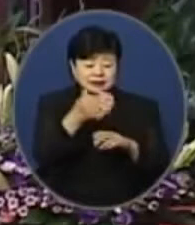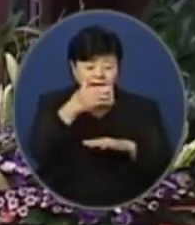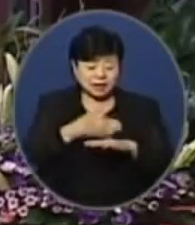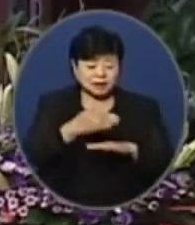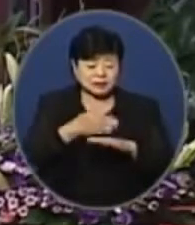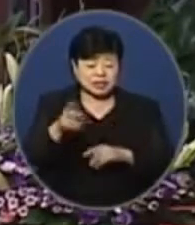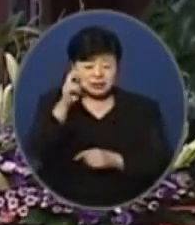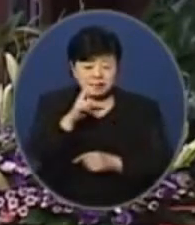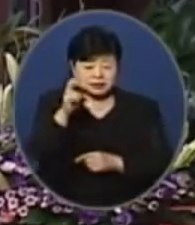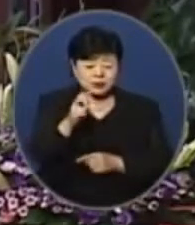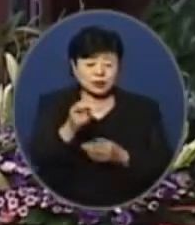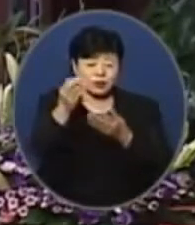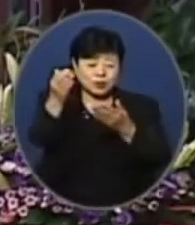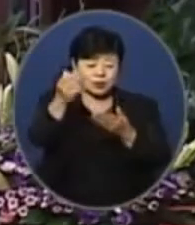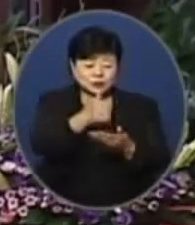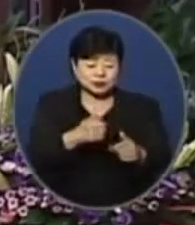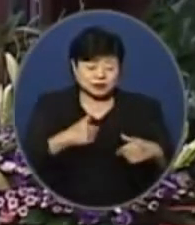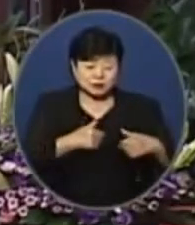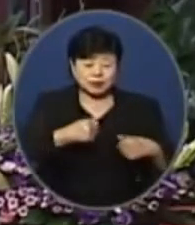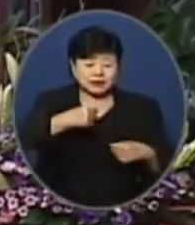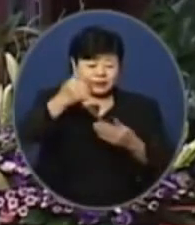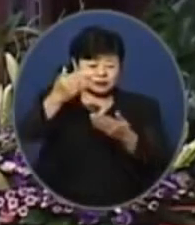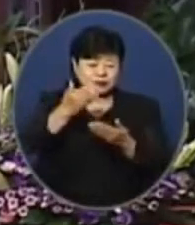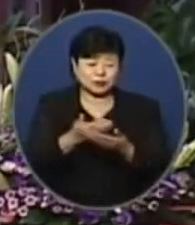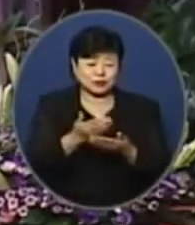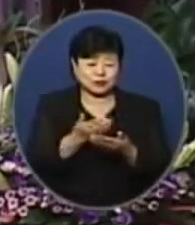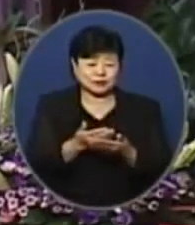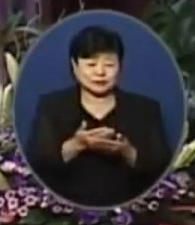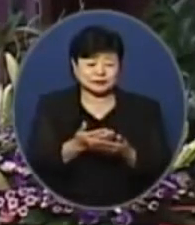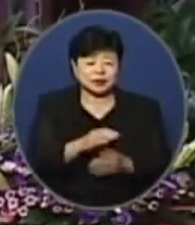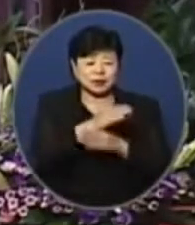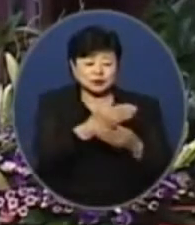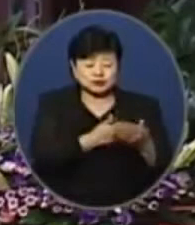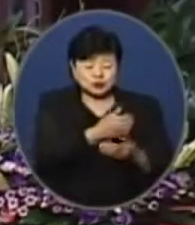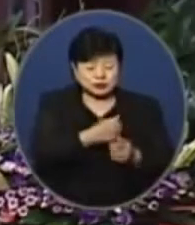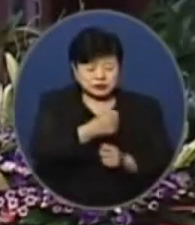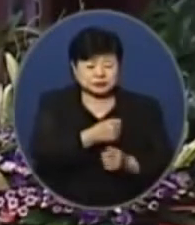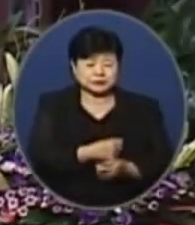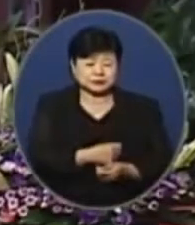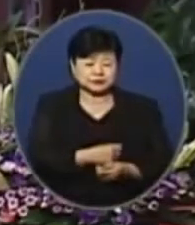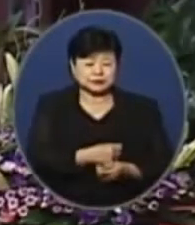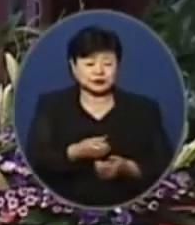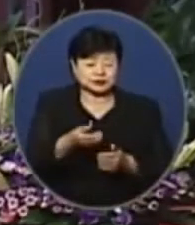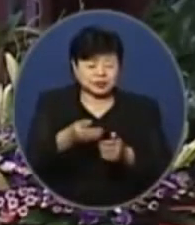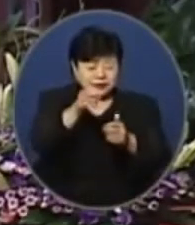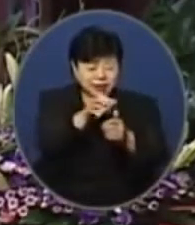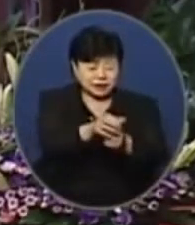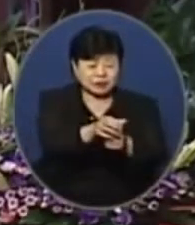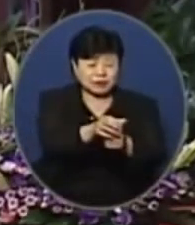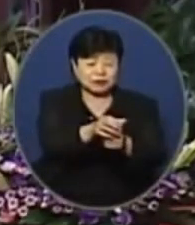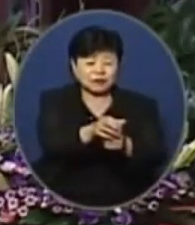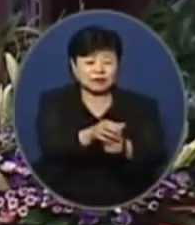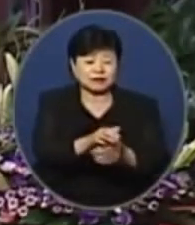감사 찬송을 올려드려오니 주님 기뻐 받아주시고 우리의 모든 무거운 짐 시험할 때 다 내놓고